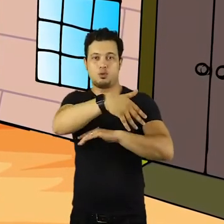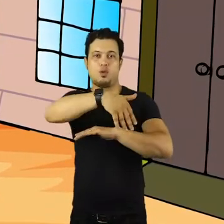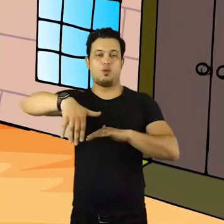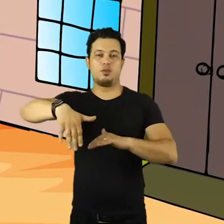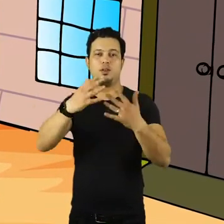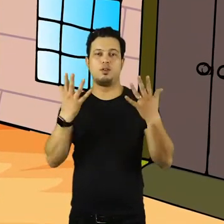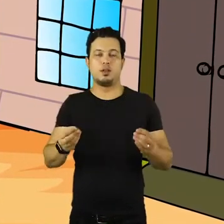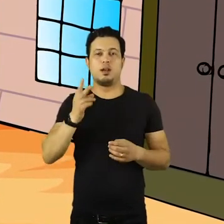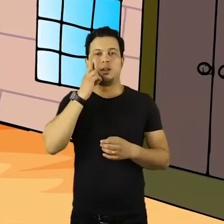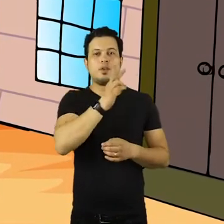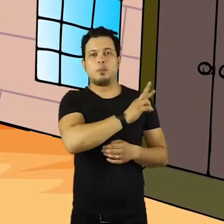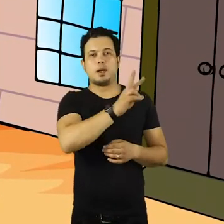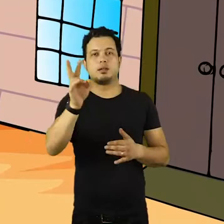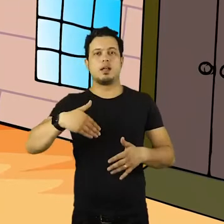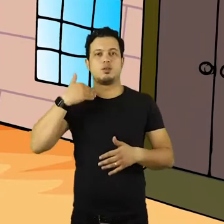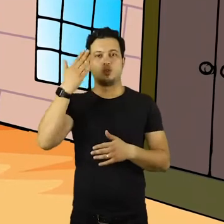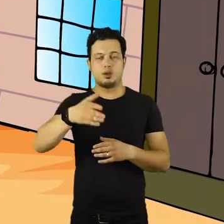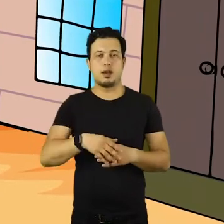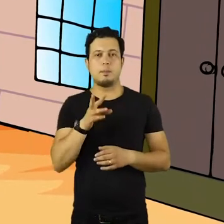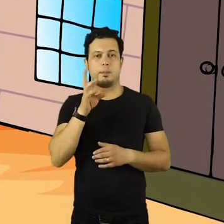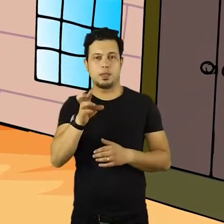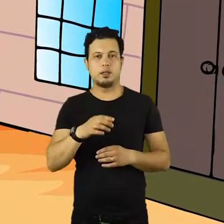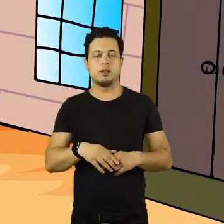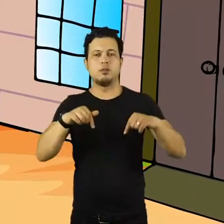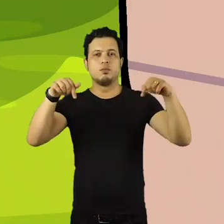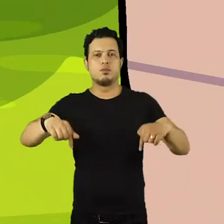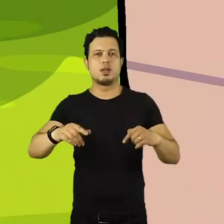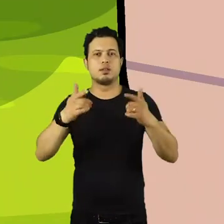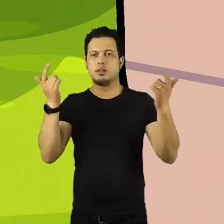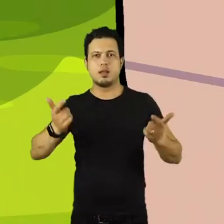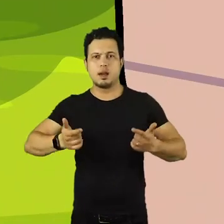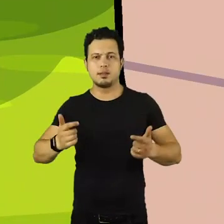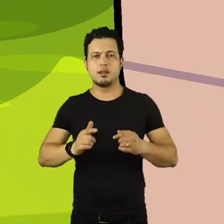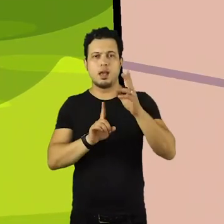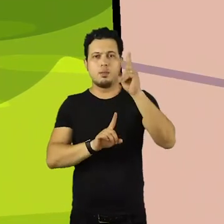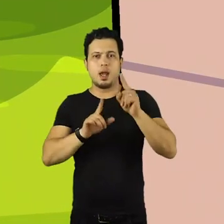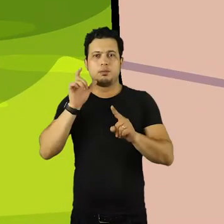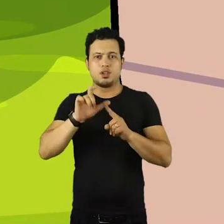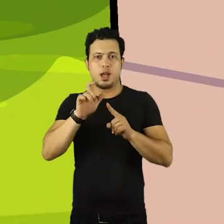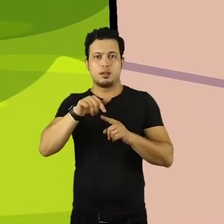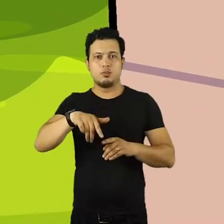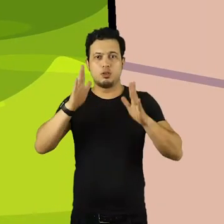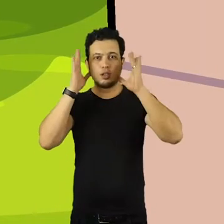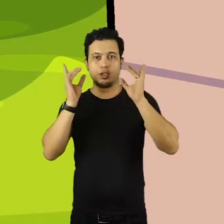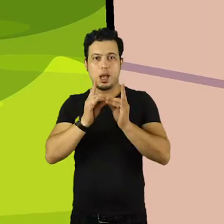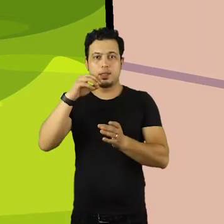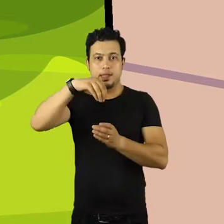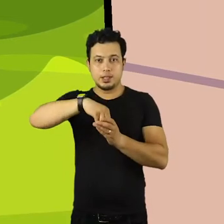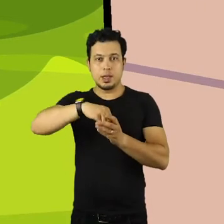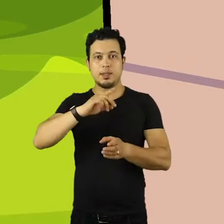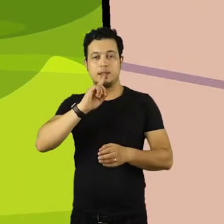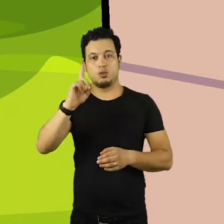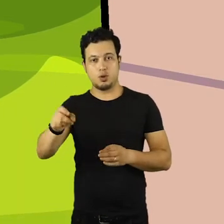buldular. Etrafa bakındıktan sonra Pınar... Burası da neresi? İbrahim Çallı bu camide